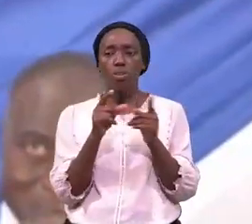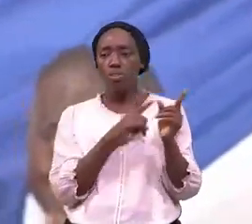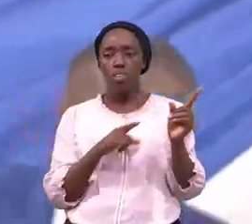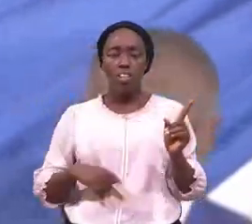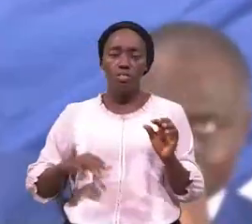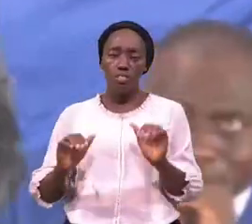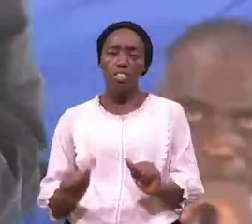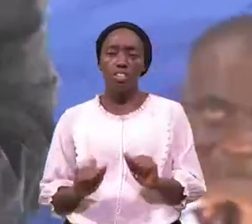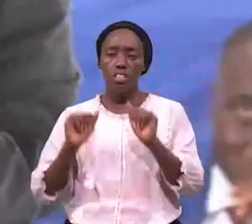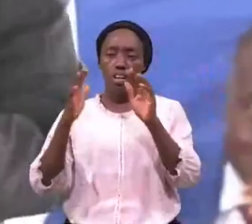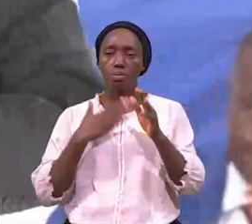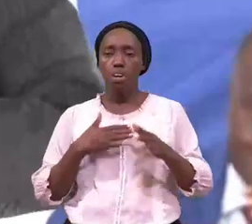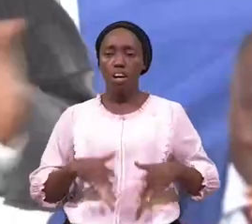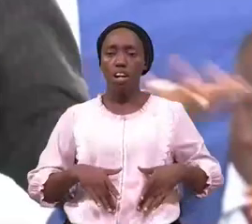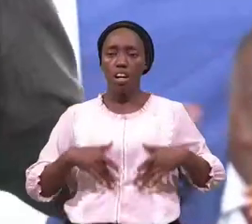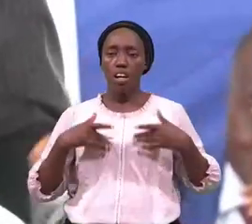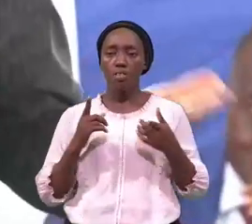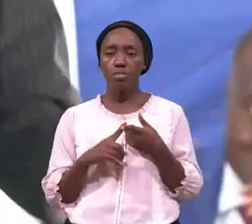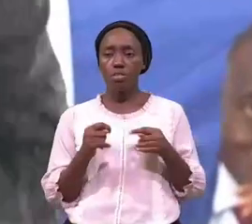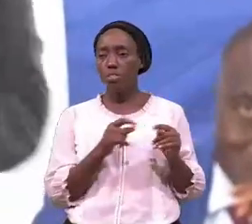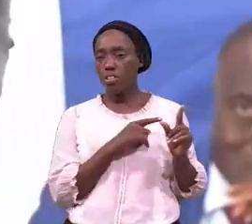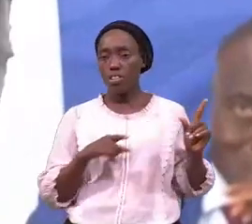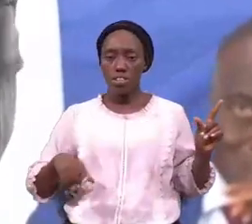vie au Seigneur.